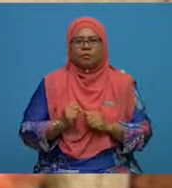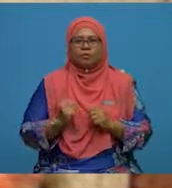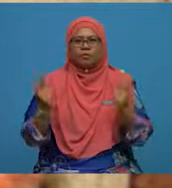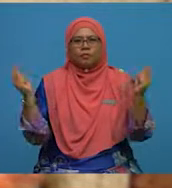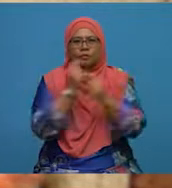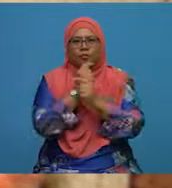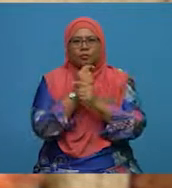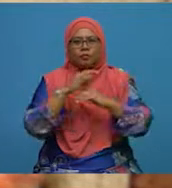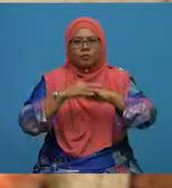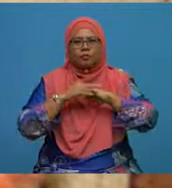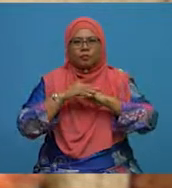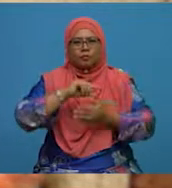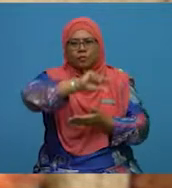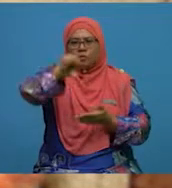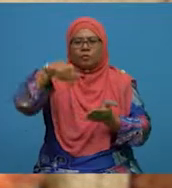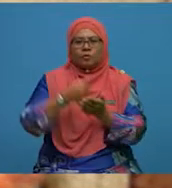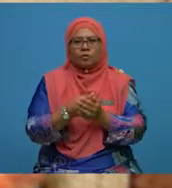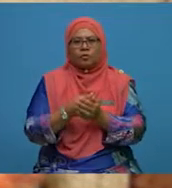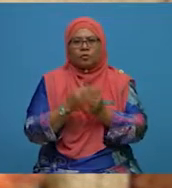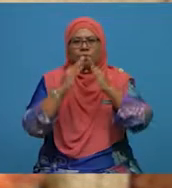menentang British di seluruh Mesir.